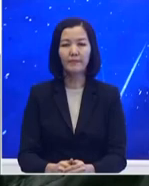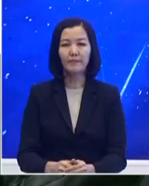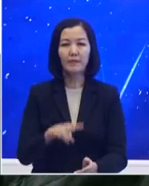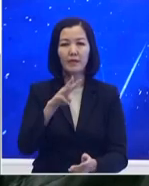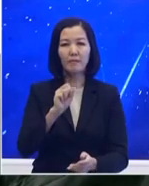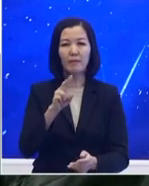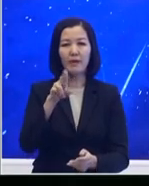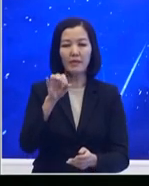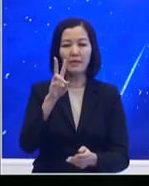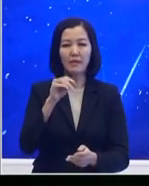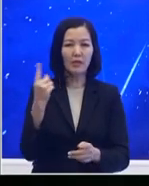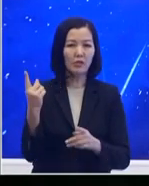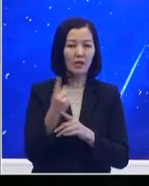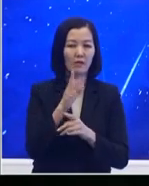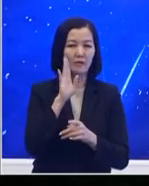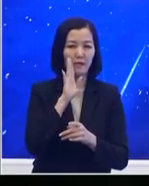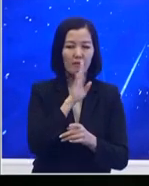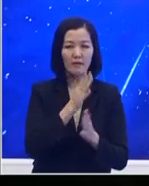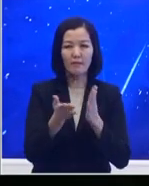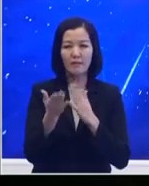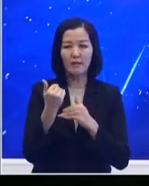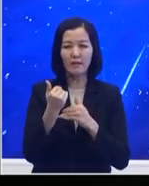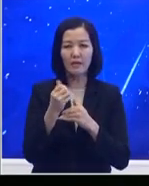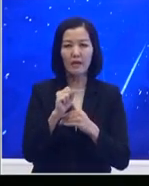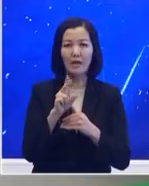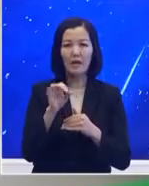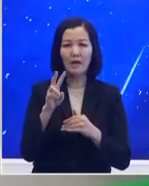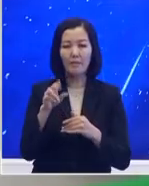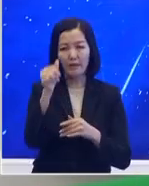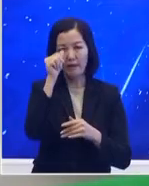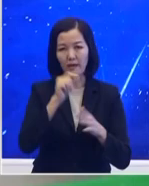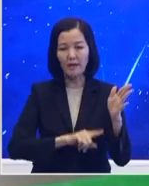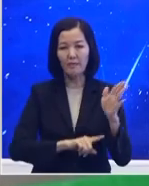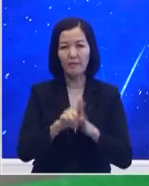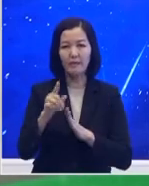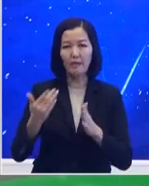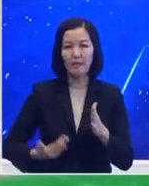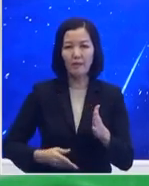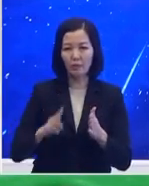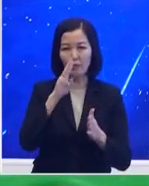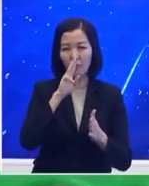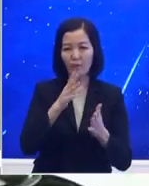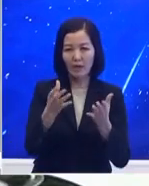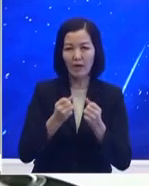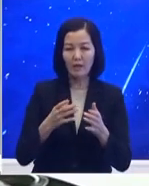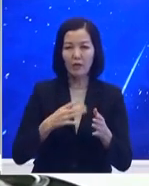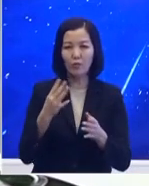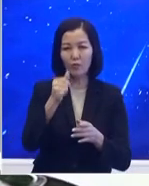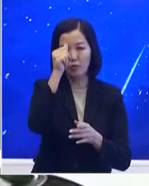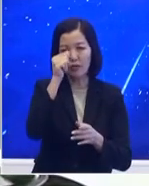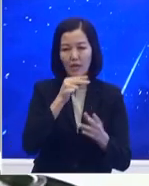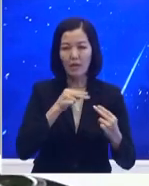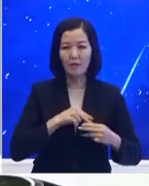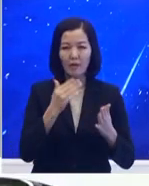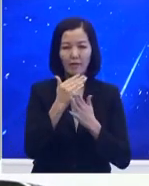Мәдина Умарханова жалғыз бастана. Былтыр ақпан айынан бастап, екі баласына атаулы әлеуметтік көмек алды. Төрт айдан кейін еңбек